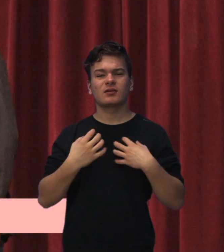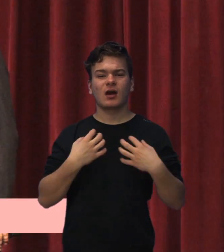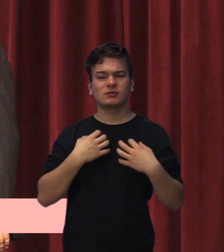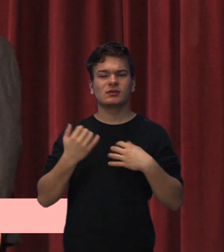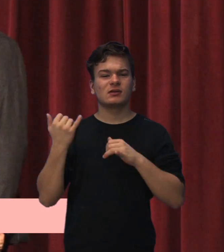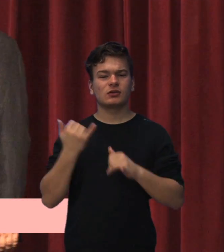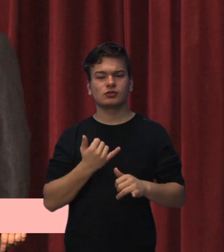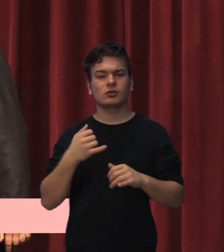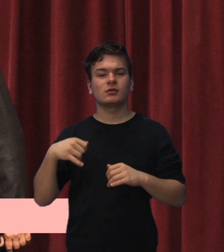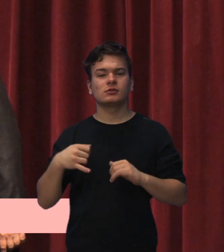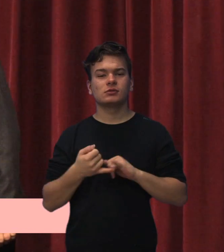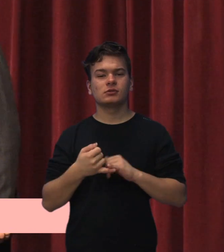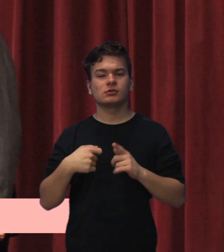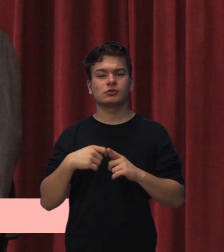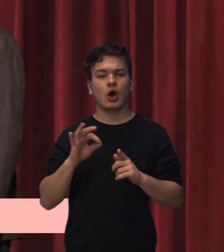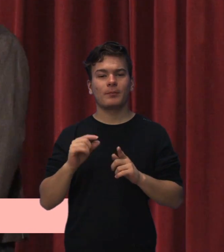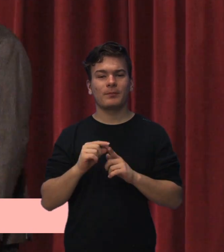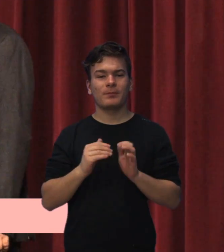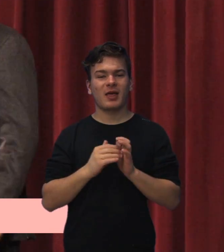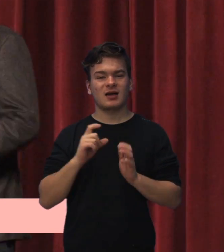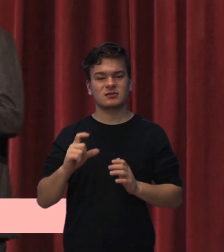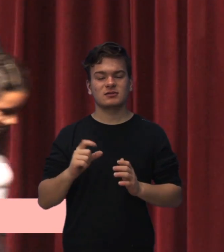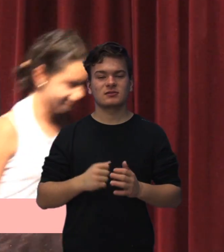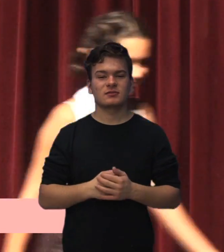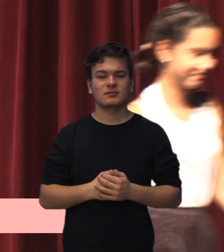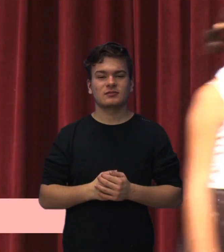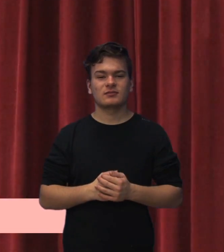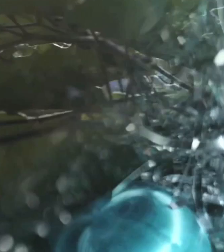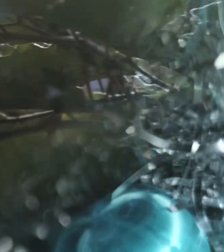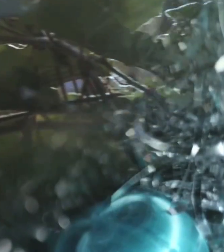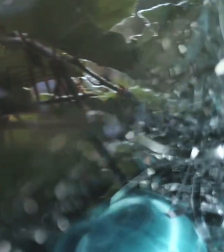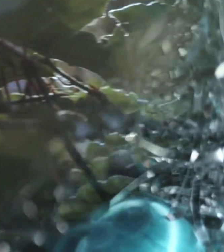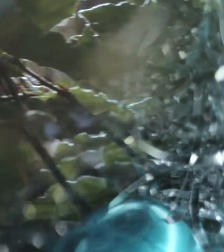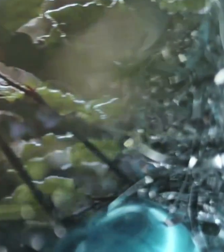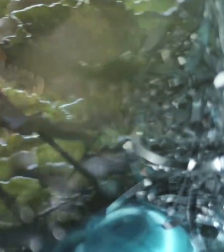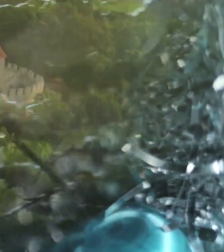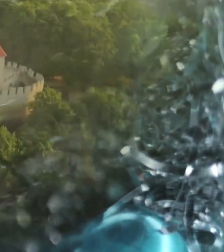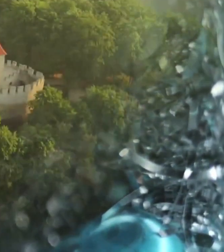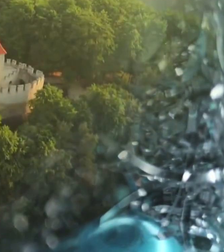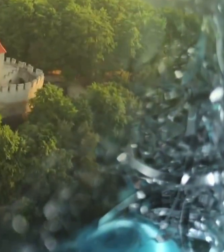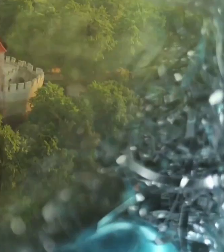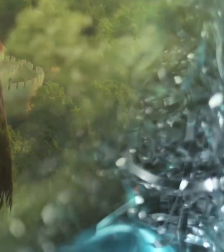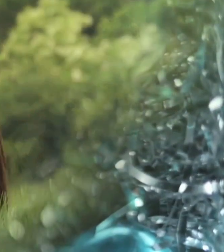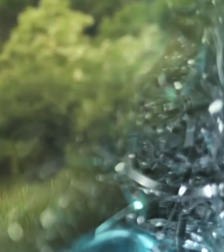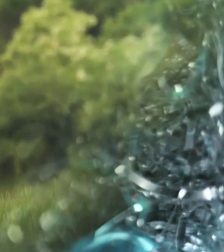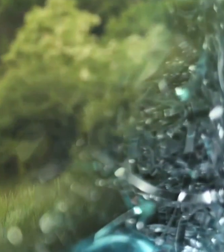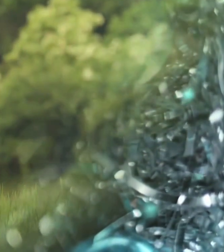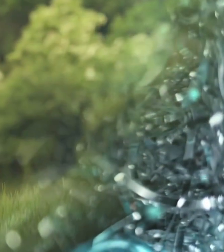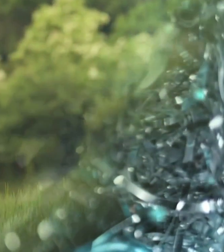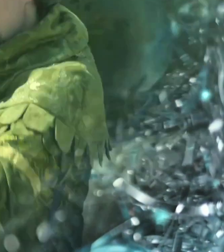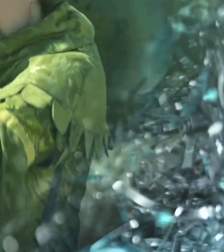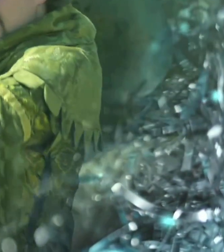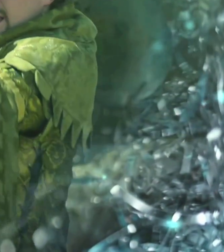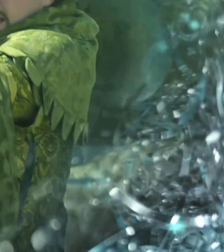Tady ještě od nás dostáváte inspiraci Petr Lepší kopí protivníka